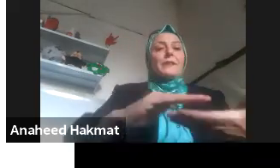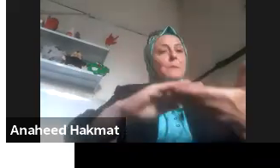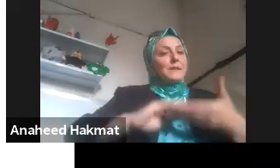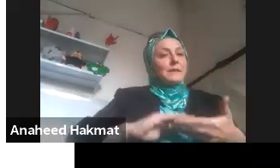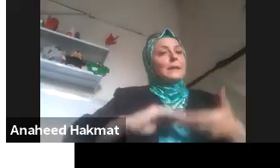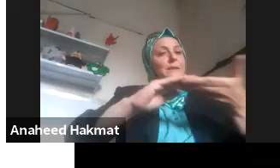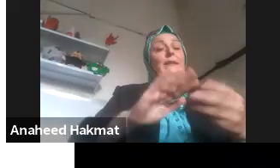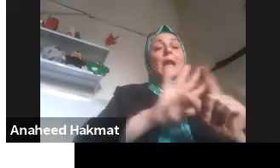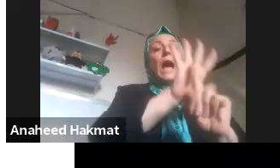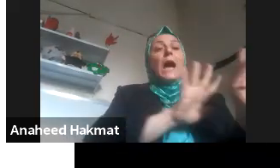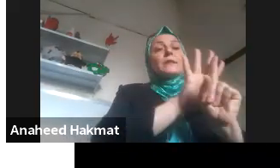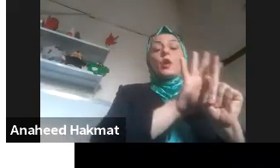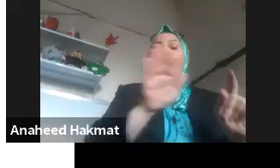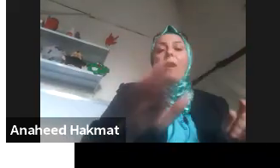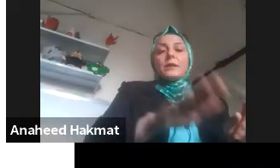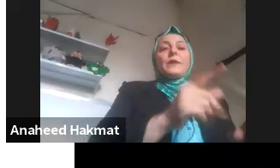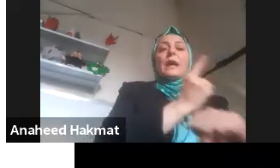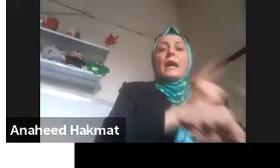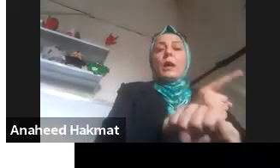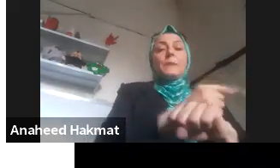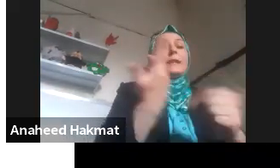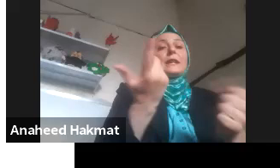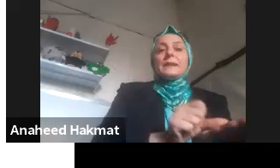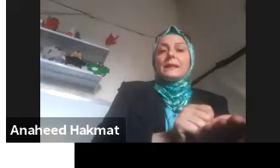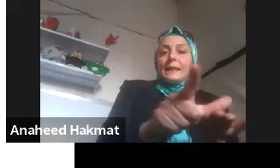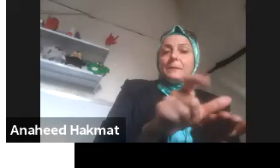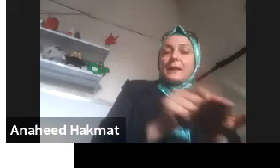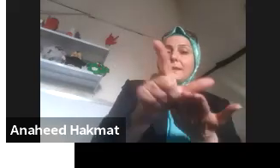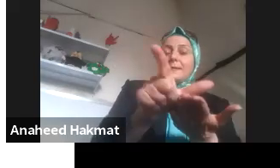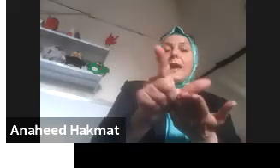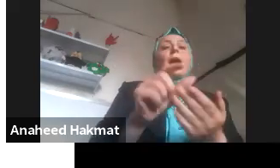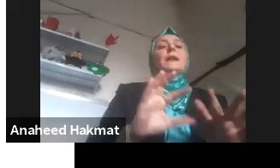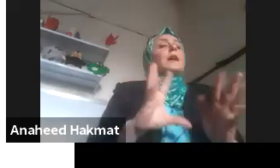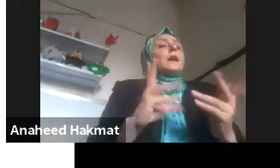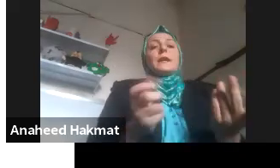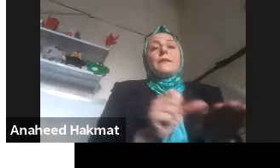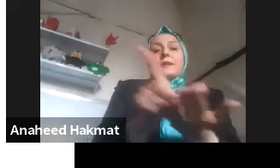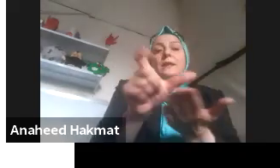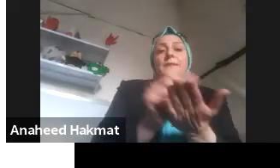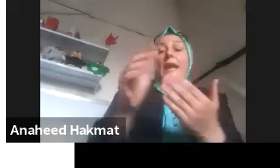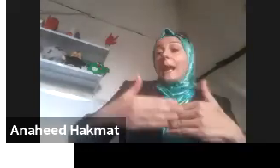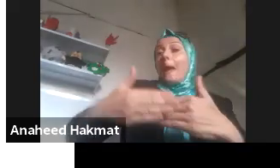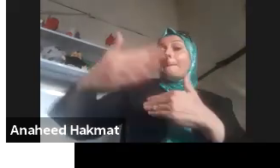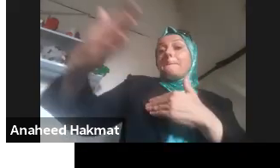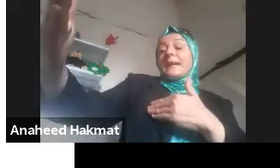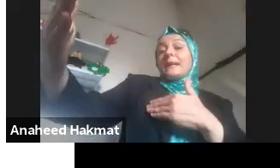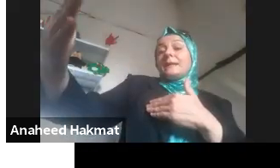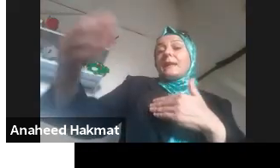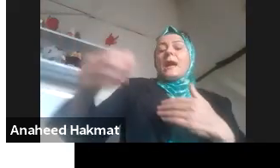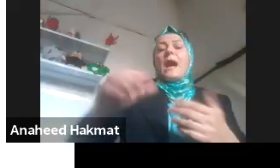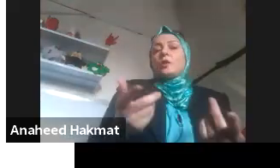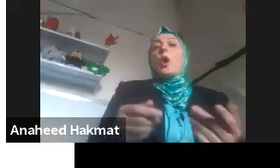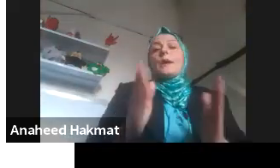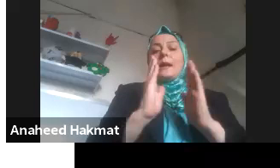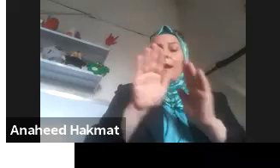الأطفال والمعلمين، كيف نحكي بالرسائل بهذا الاتجاه، كيف رسائلنا تكون بعيدة عن الوصمة، كيف نقدر نحدد الأطفال اللي بتظهر